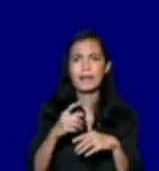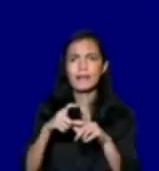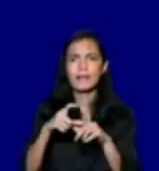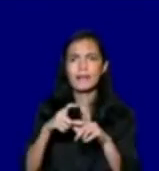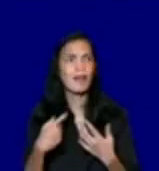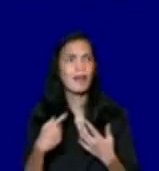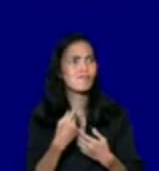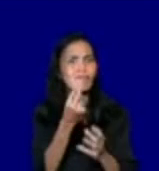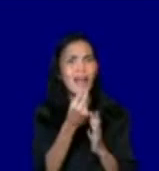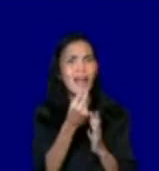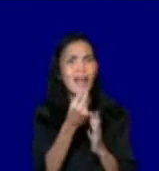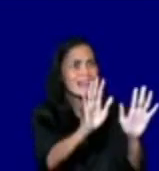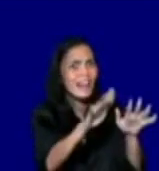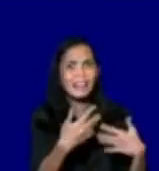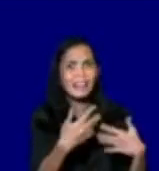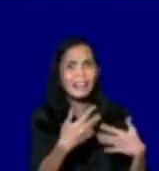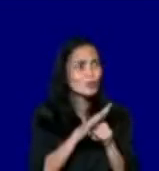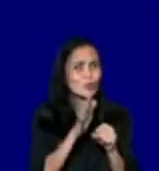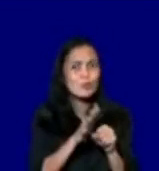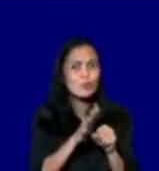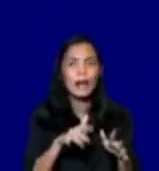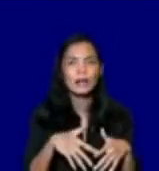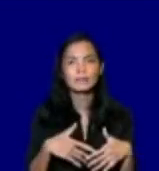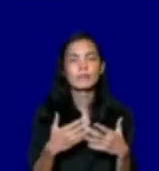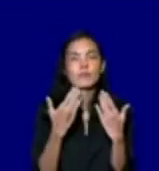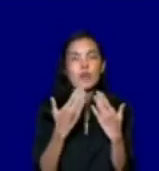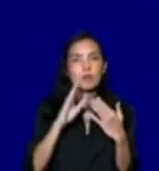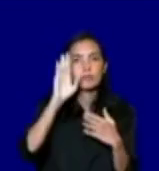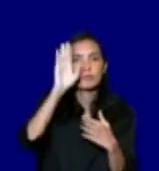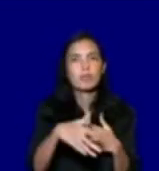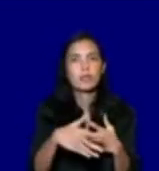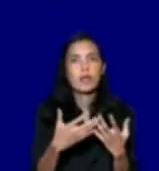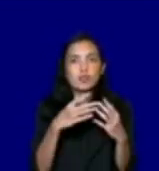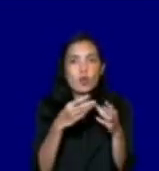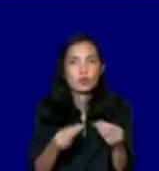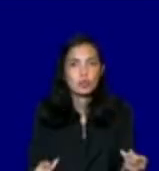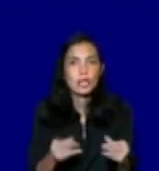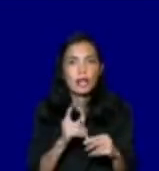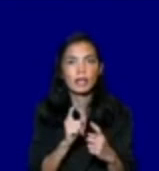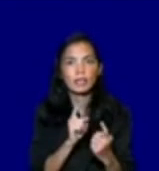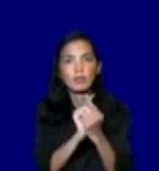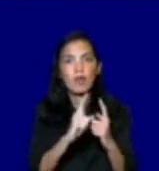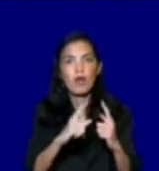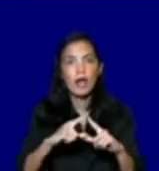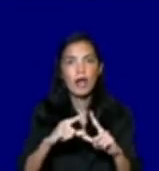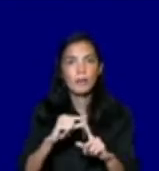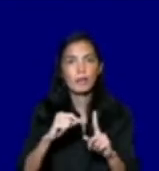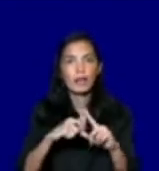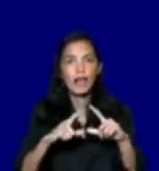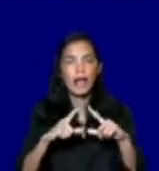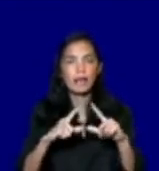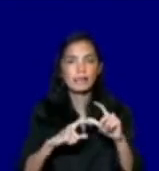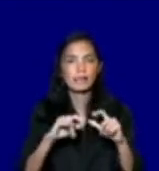mudah-mudahan ke depan ini segera menemukan solusi kami sudah bertemu dengan apkasi bertemu dengan asosiasi pemerintah kota